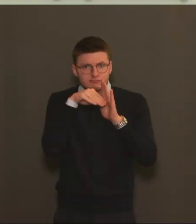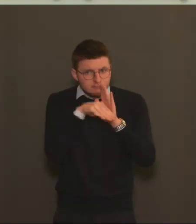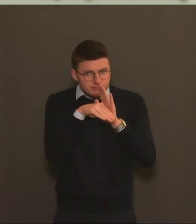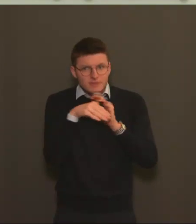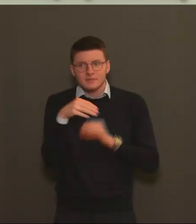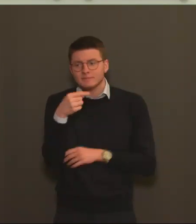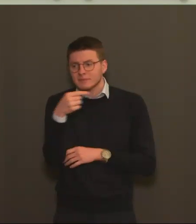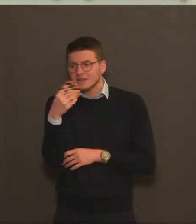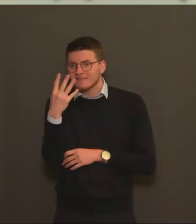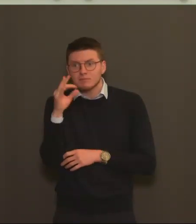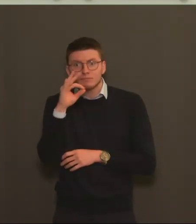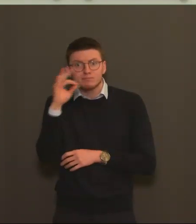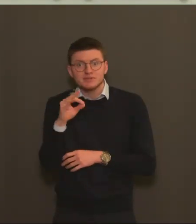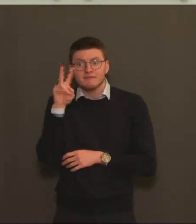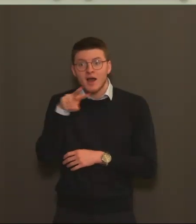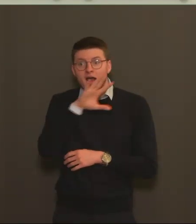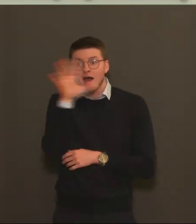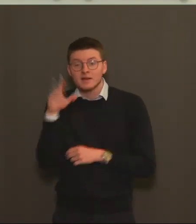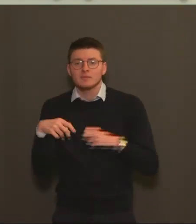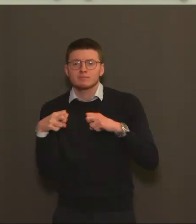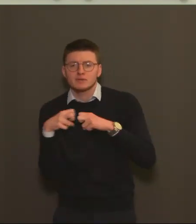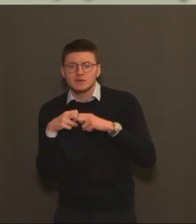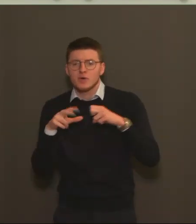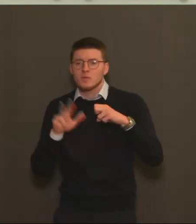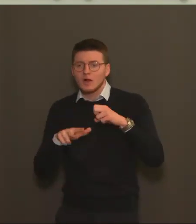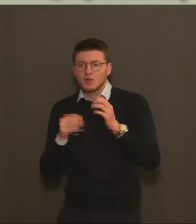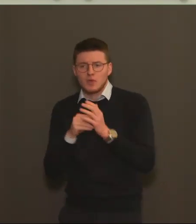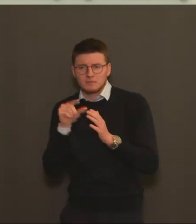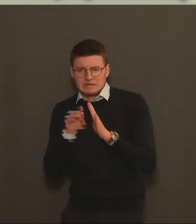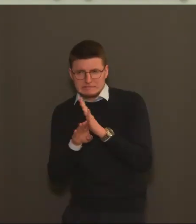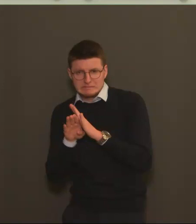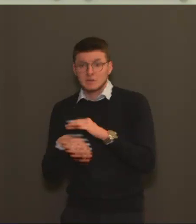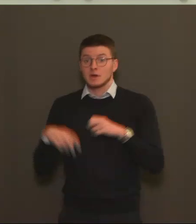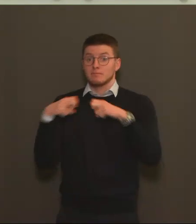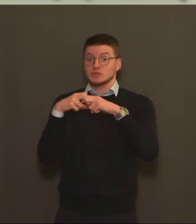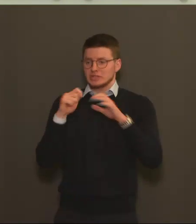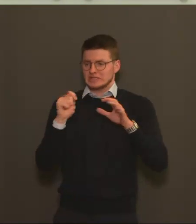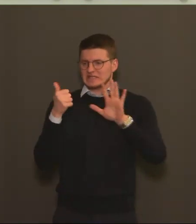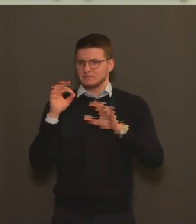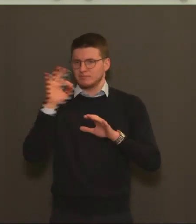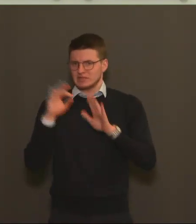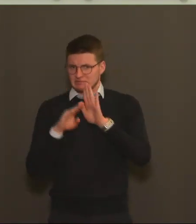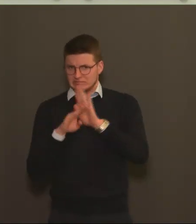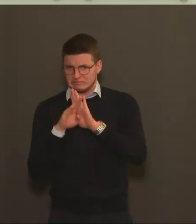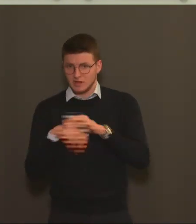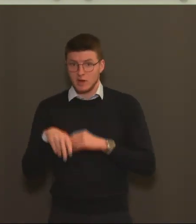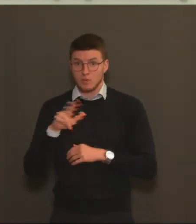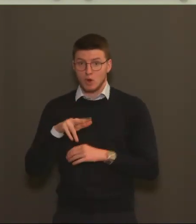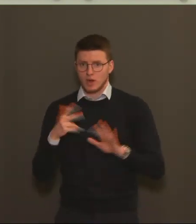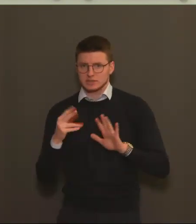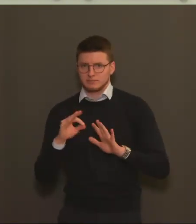terwijl in Brussel en Wallonië nog toenames van plus 16 en plus 8% worden opgetekend.